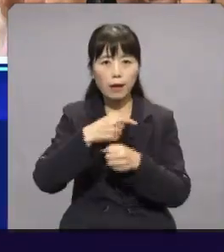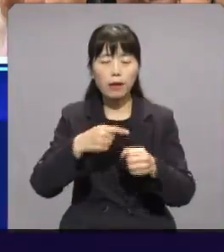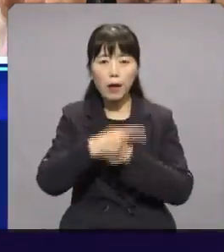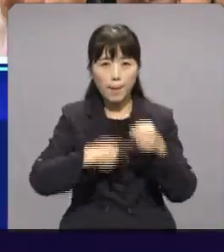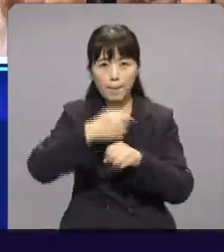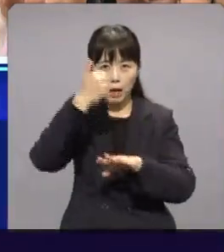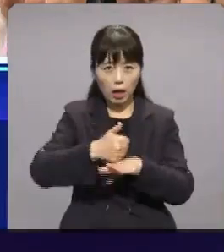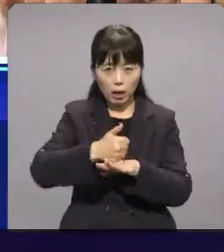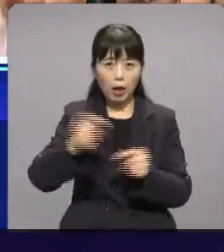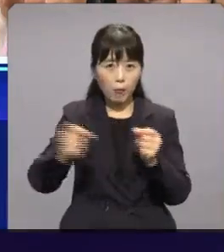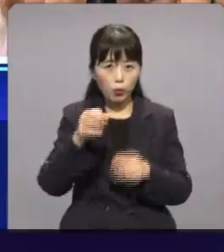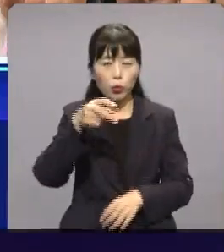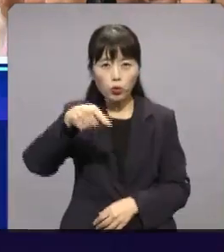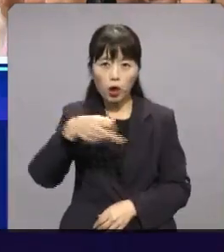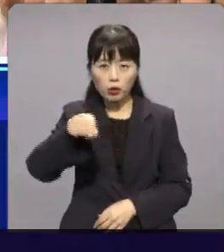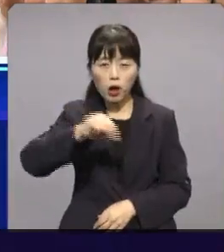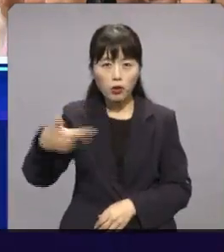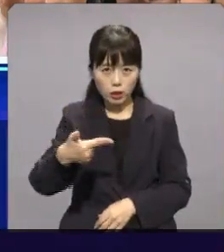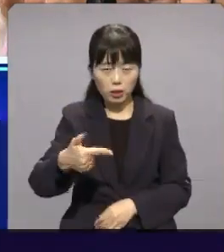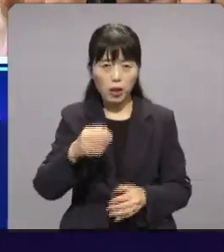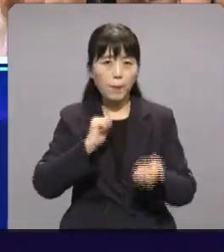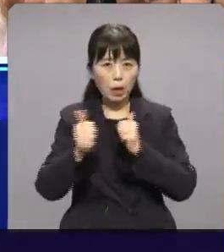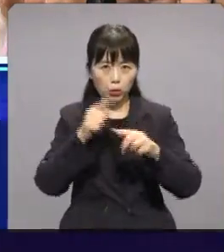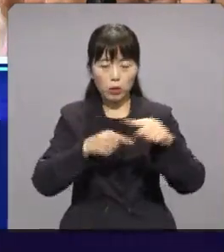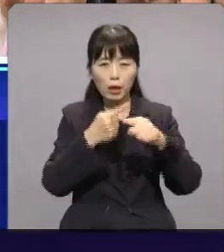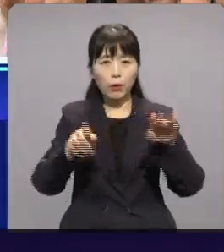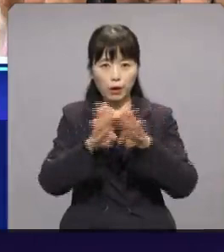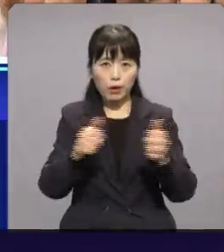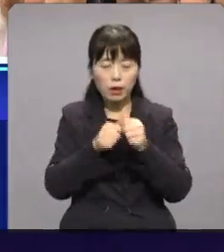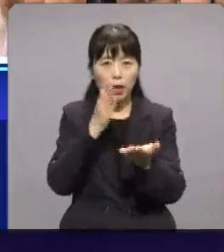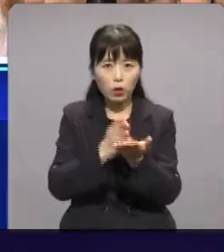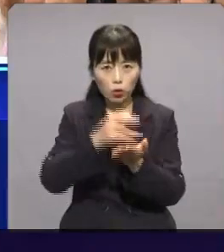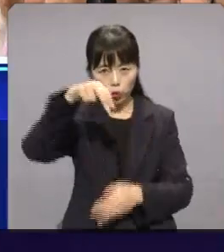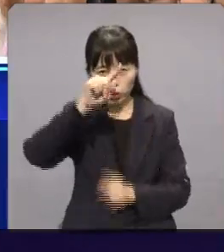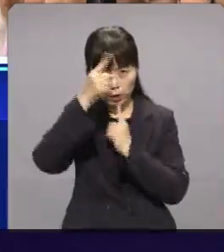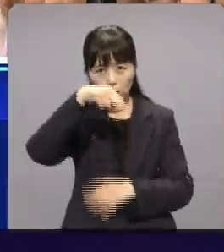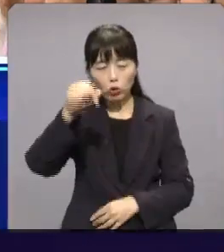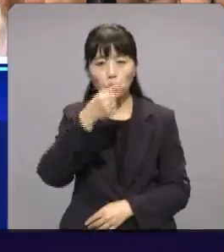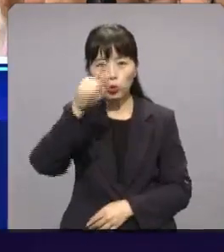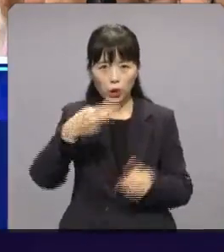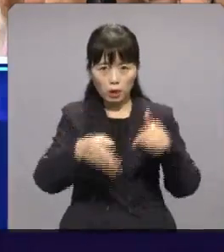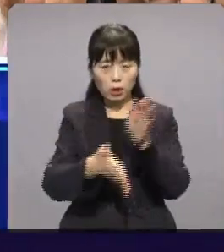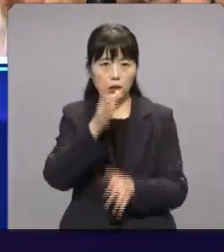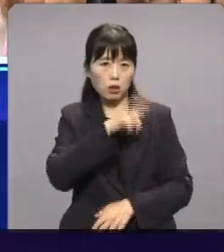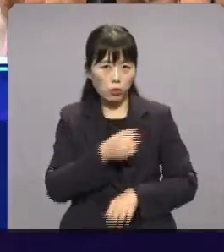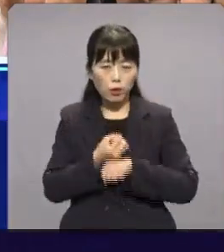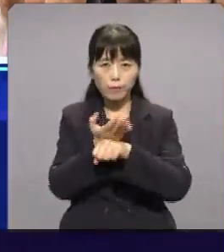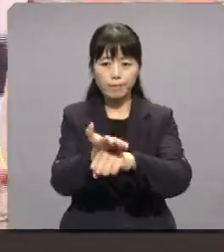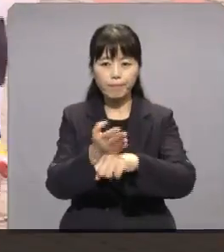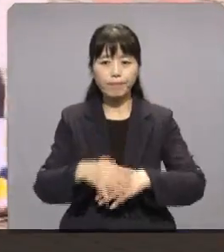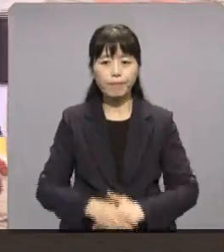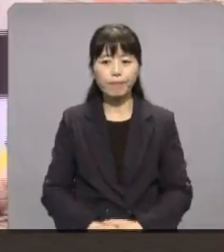앞두고 정서진에서 전국 마라톤 대회가 열렸다고 합니다. 자세한 소식 이순학 인천시 의원이 전합니다.